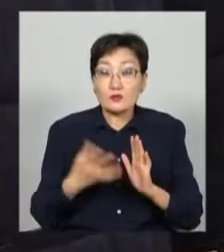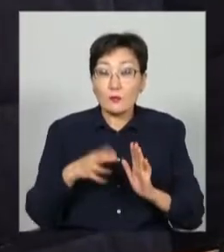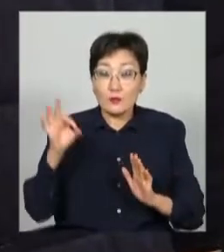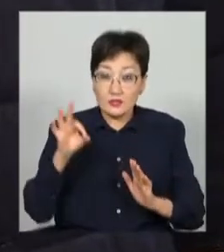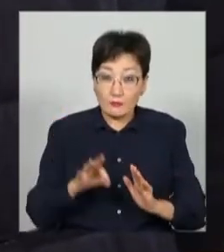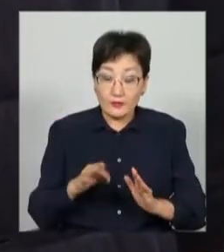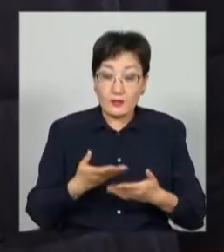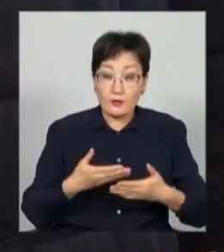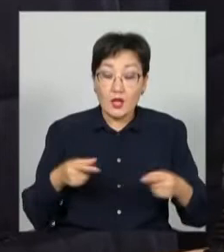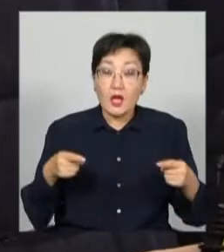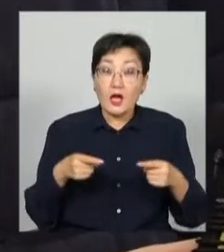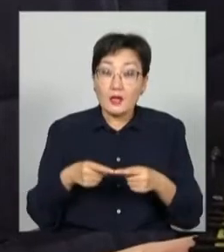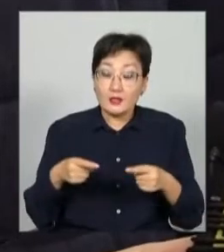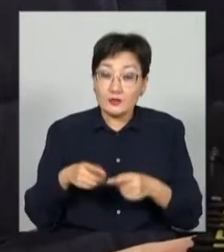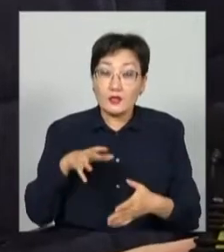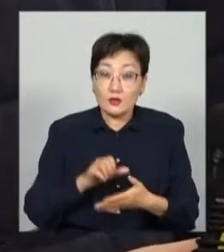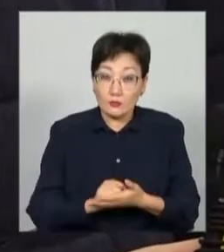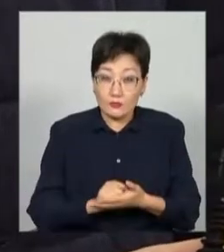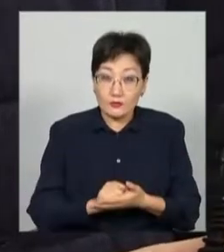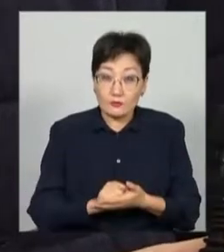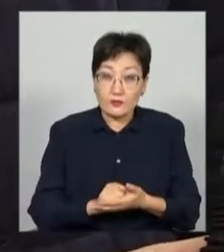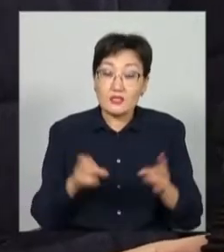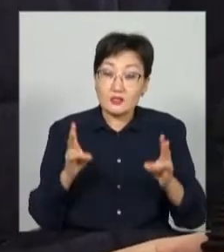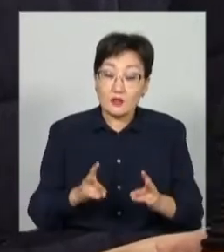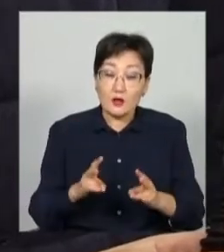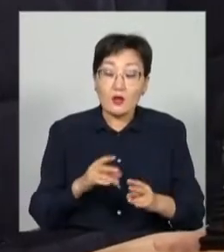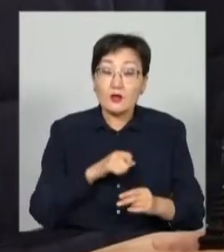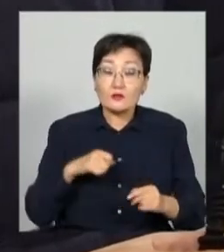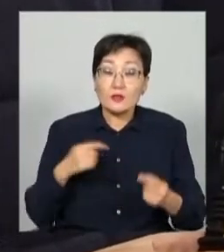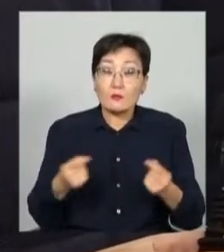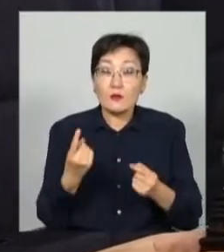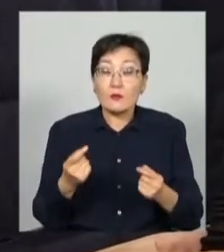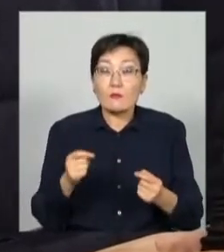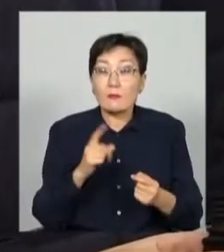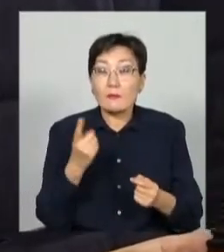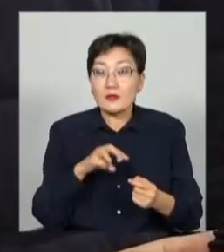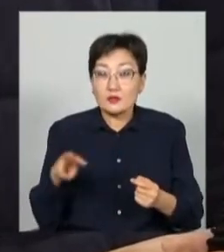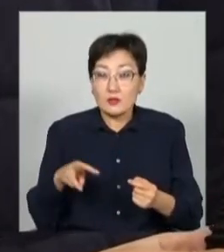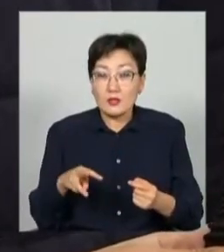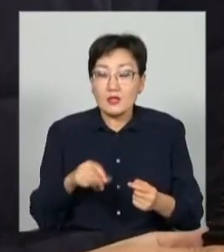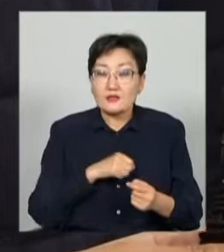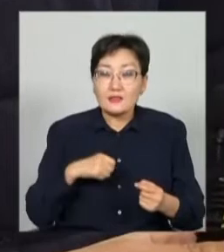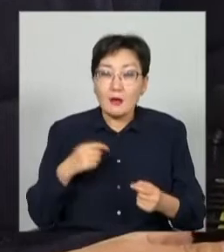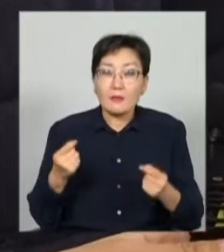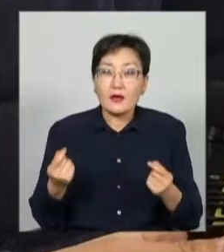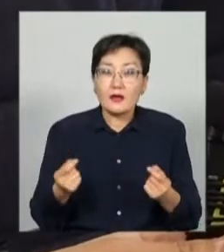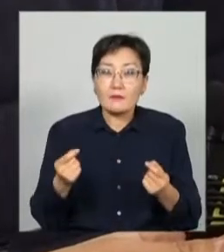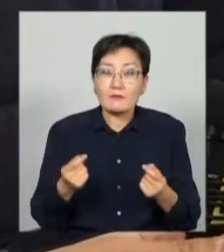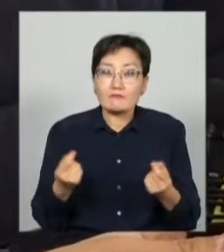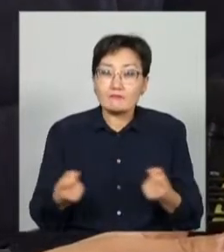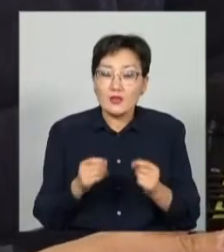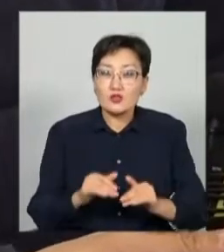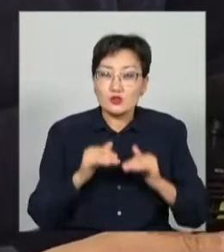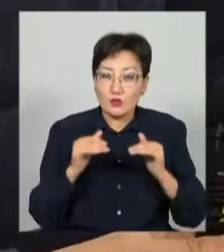90-95% bizde arendatorlar şığınğa ısıradı. En az degende milyon tenge, en az ol minimalni. A joğarğısı men aytpay